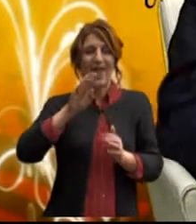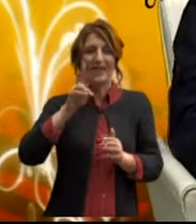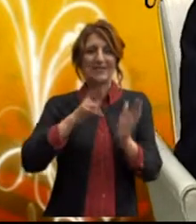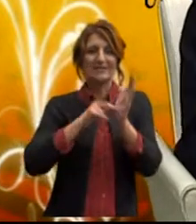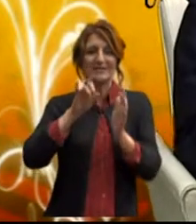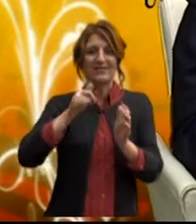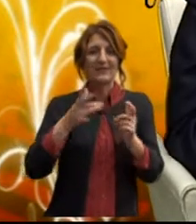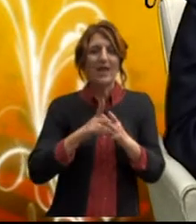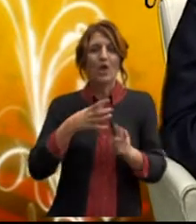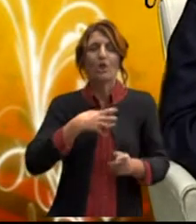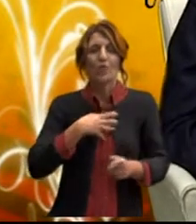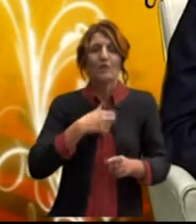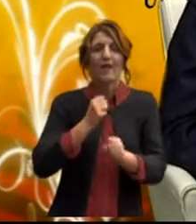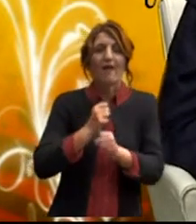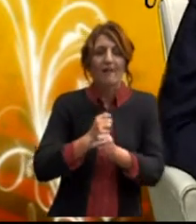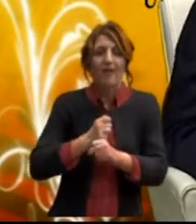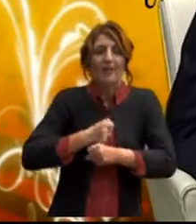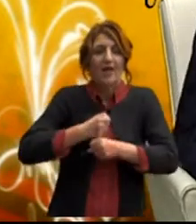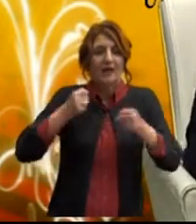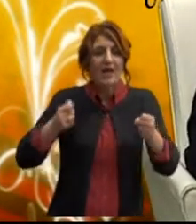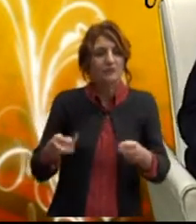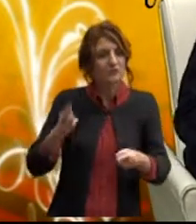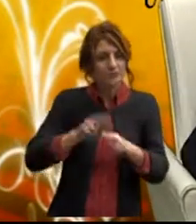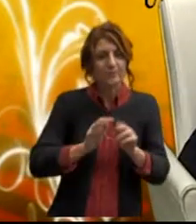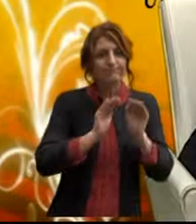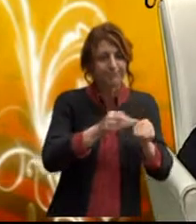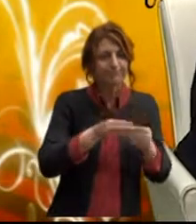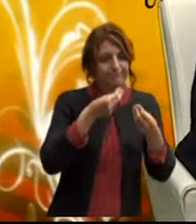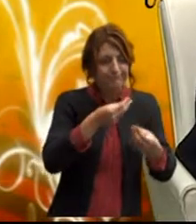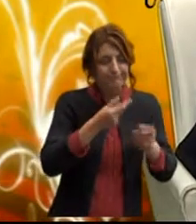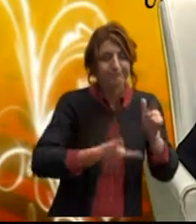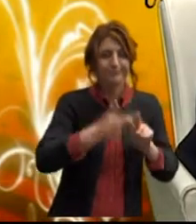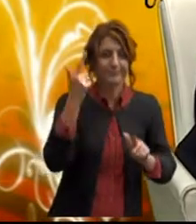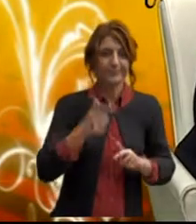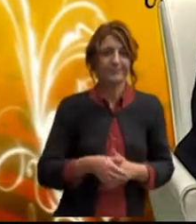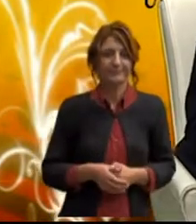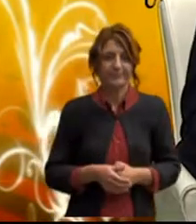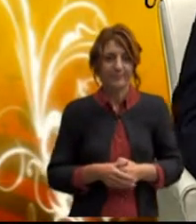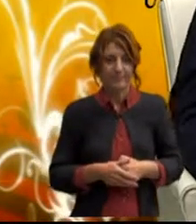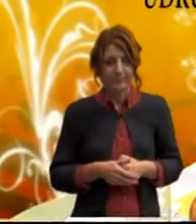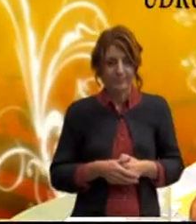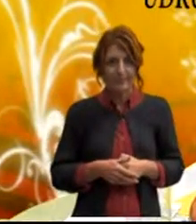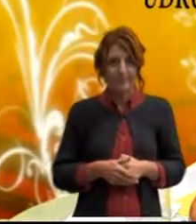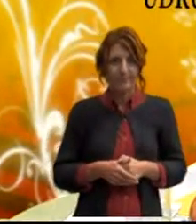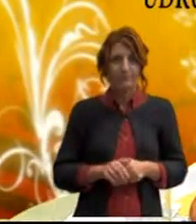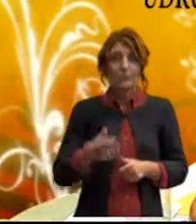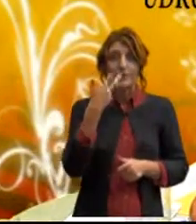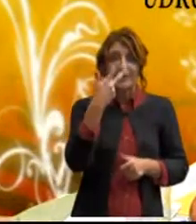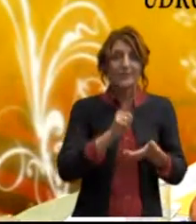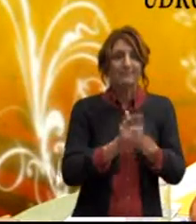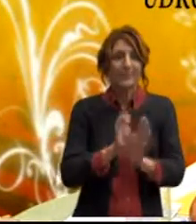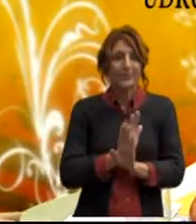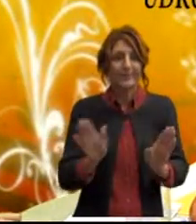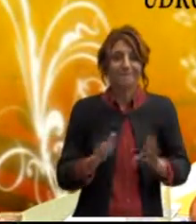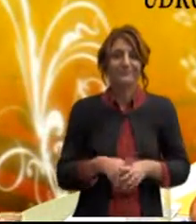i duhovni rast i razvoj. Evo, tako da s vama je stvarno zanimljivo. A kad pomislim ovako, nama su ostale 3 minute, a